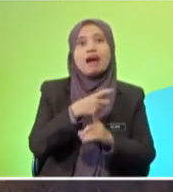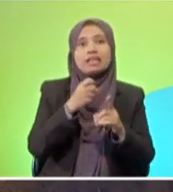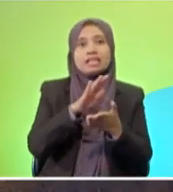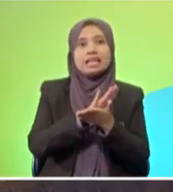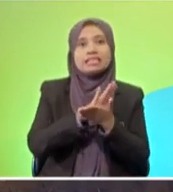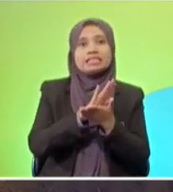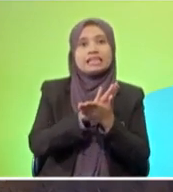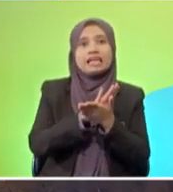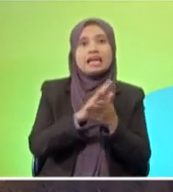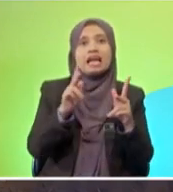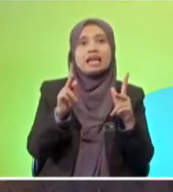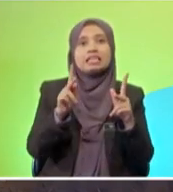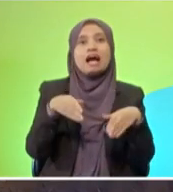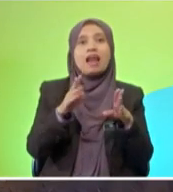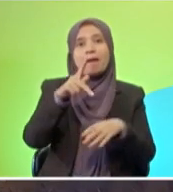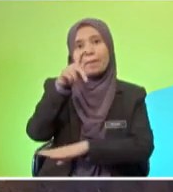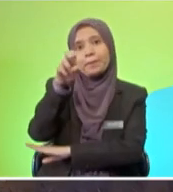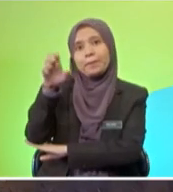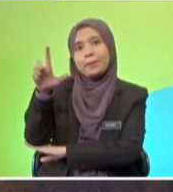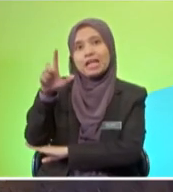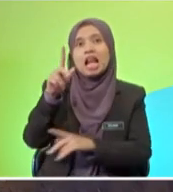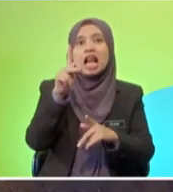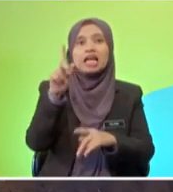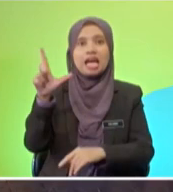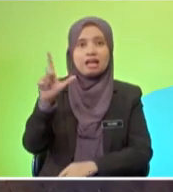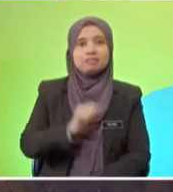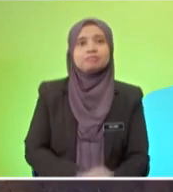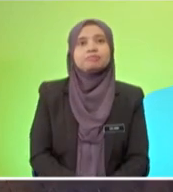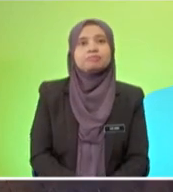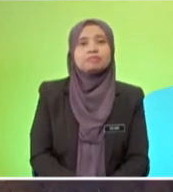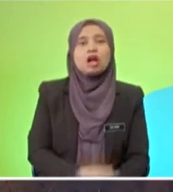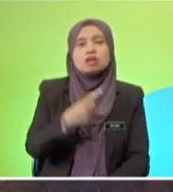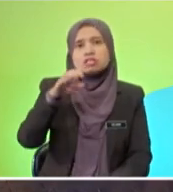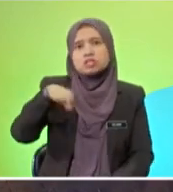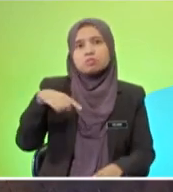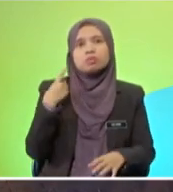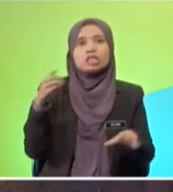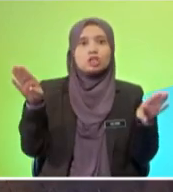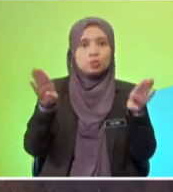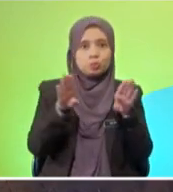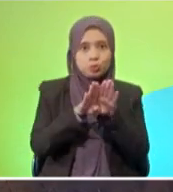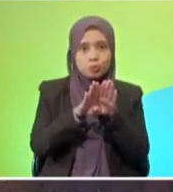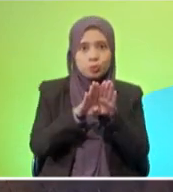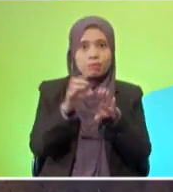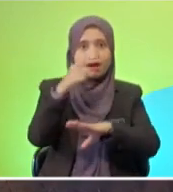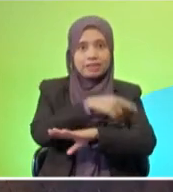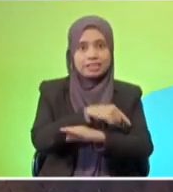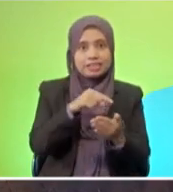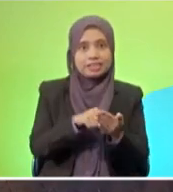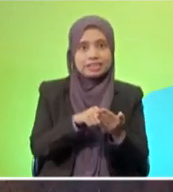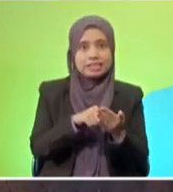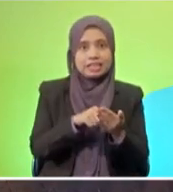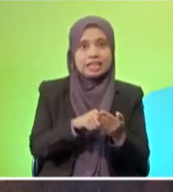pendidikan khas Jalan pil Kuala Lumpur sebelum kita tidak menutup tirai pembelajaran kita pada hari ini kabarnya